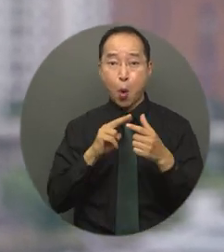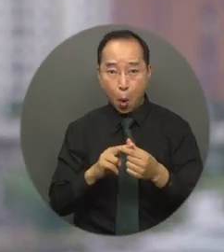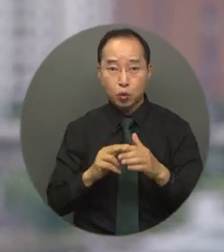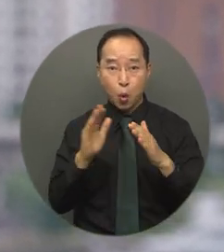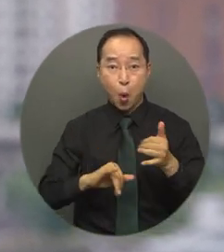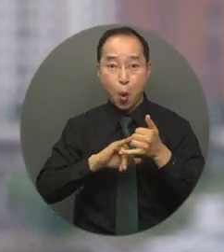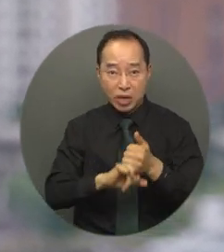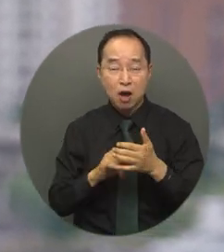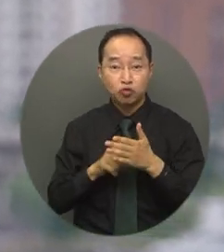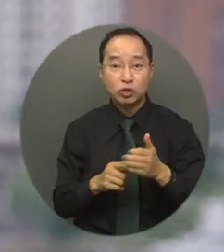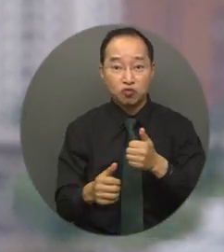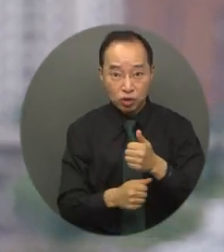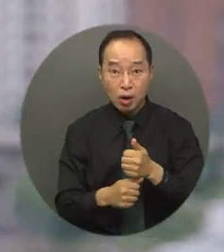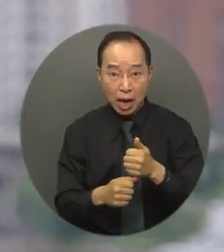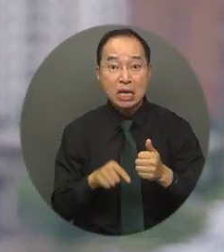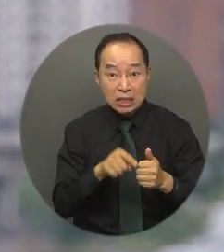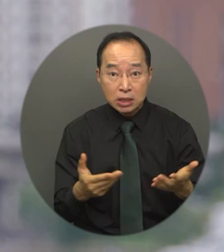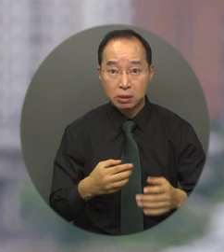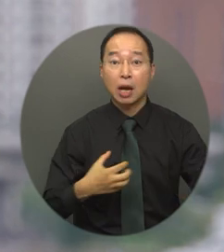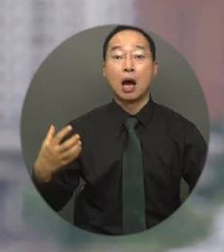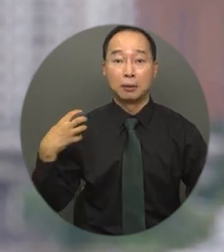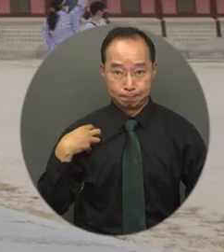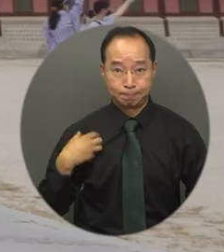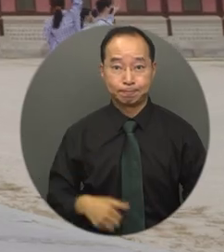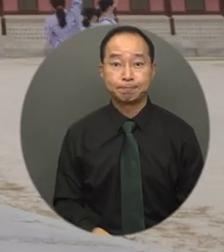시민평의회의 주역을 기꺼이 맡겠습니다.